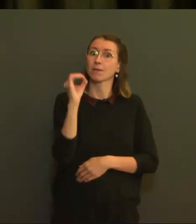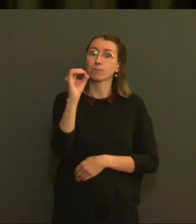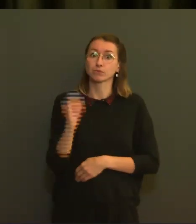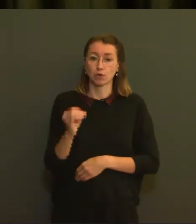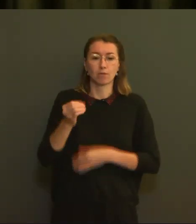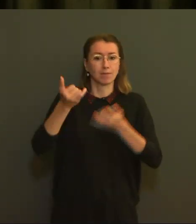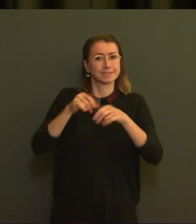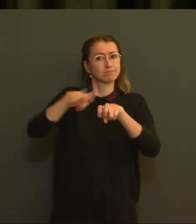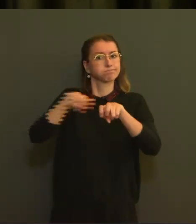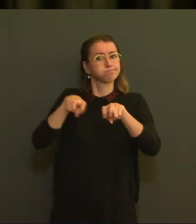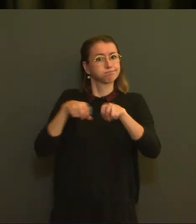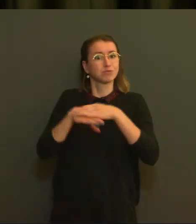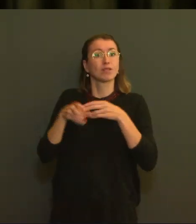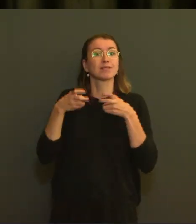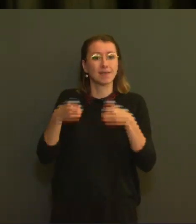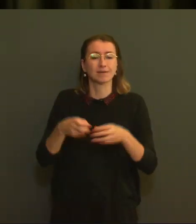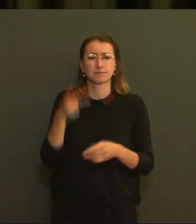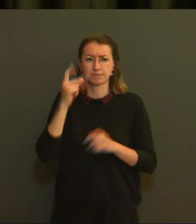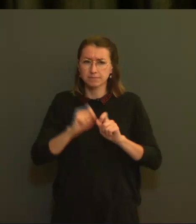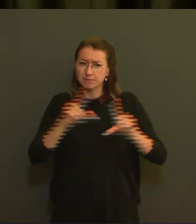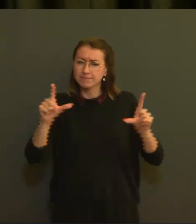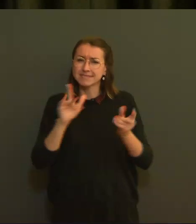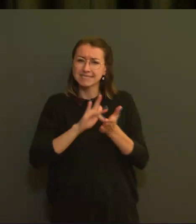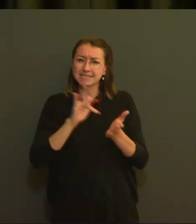de la SNCB pour plus d'informations relatives à vos déplacements.